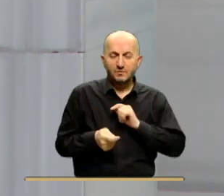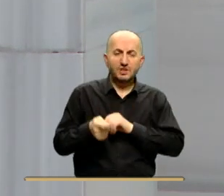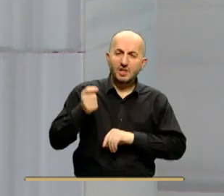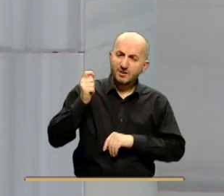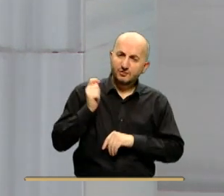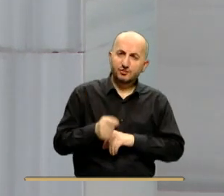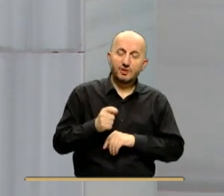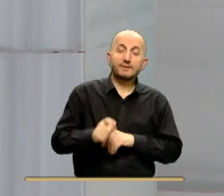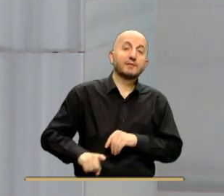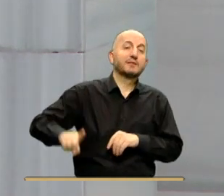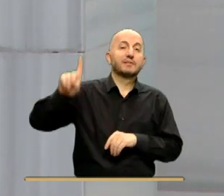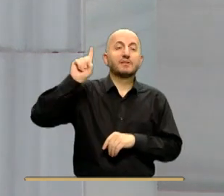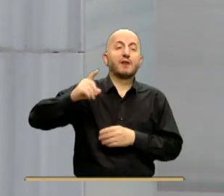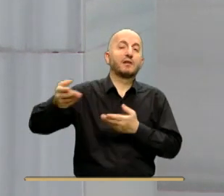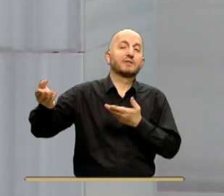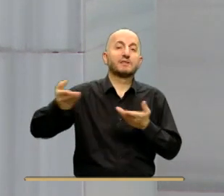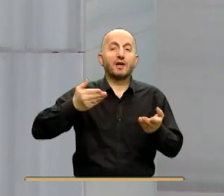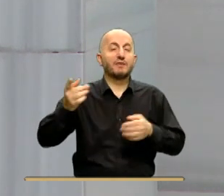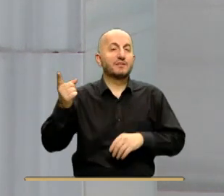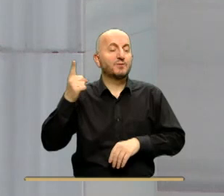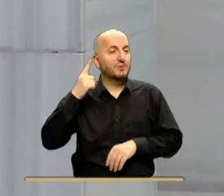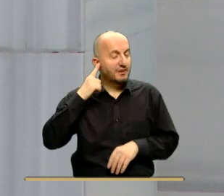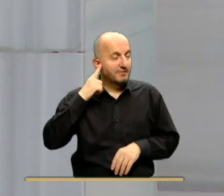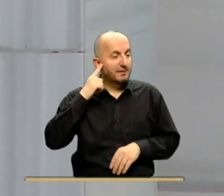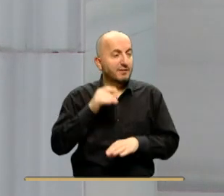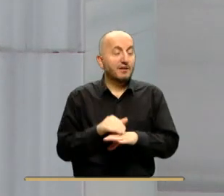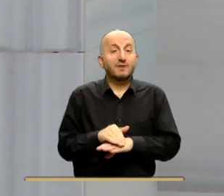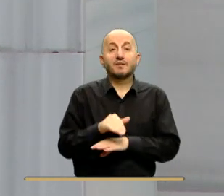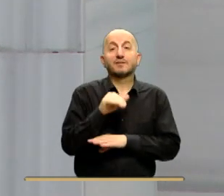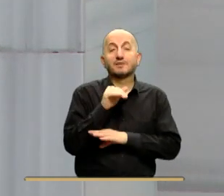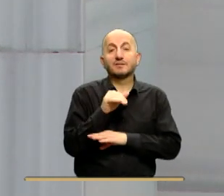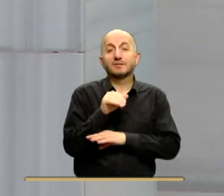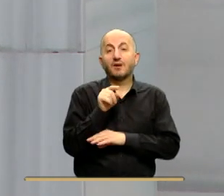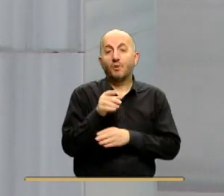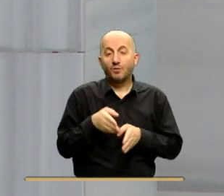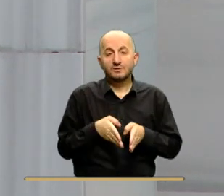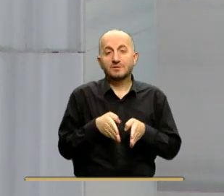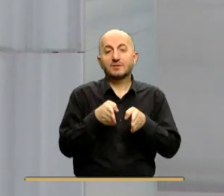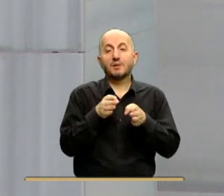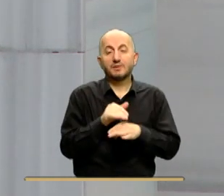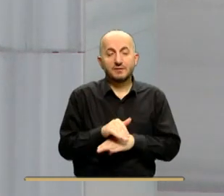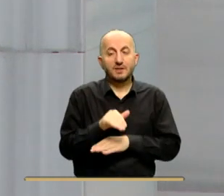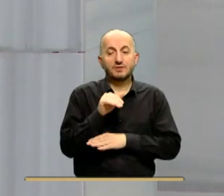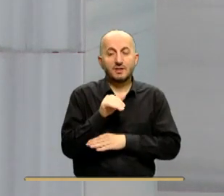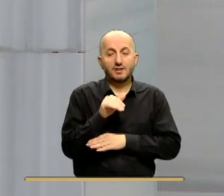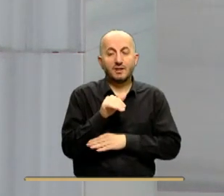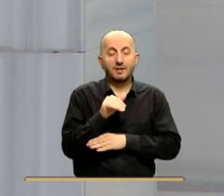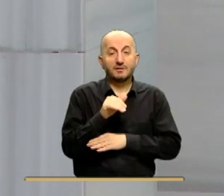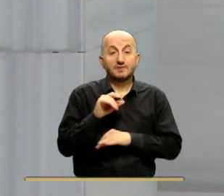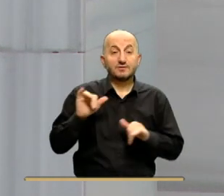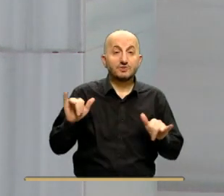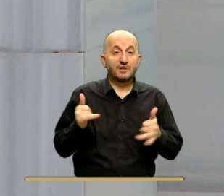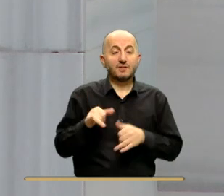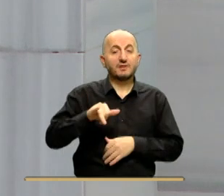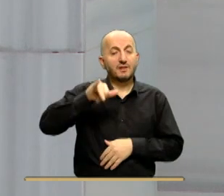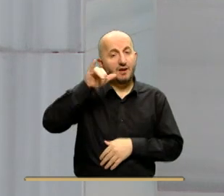gerçek ilahi çağrıya kulak vererek hayatını o istikamette yaşayan ve cenneti